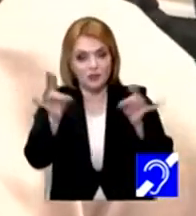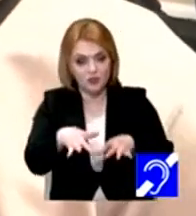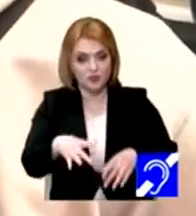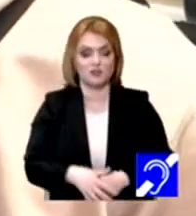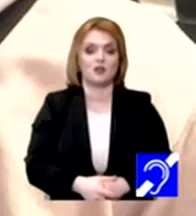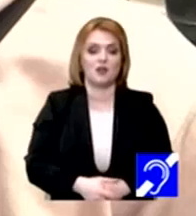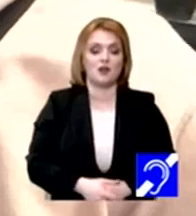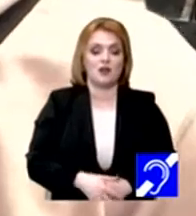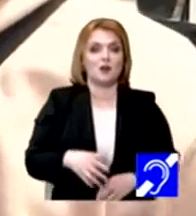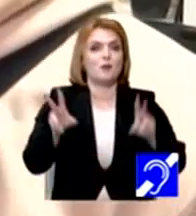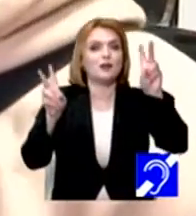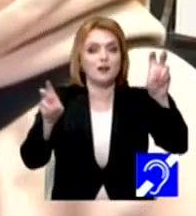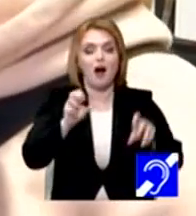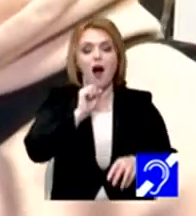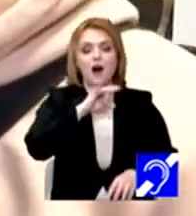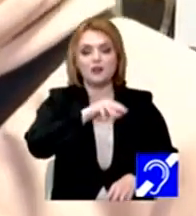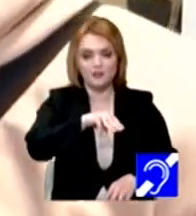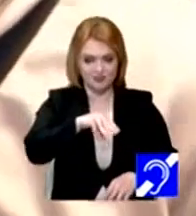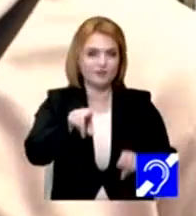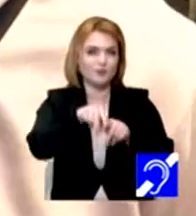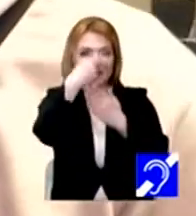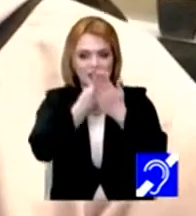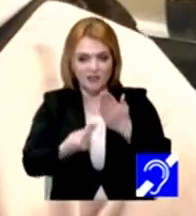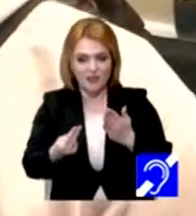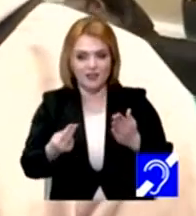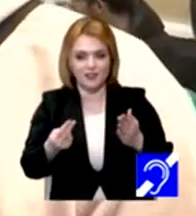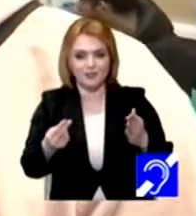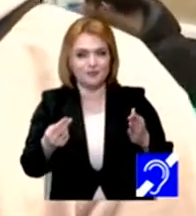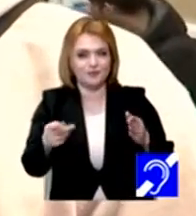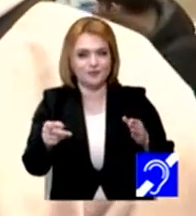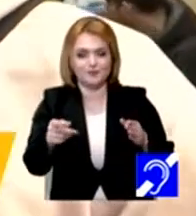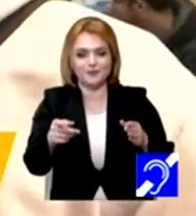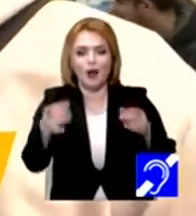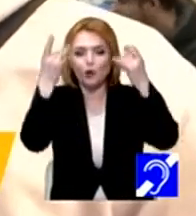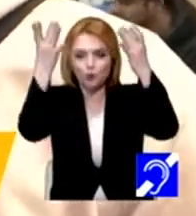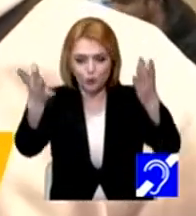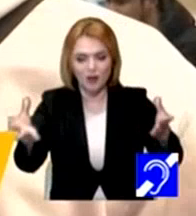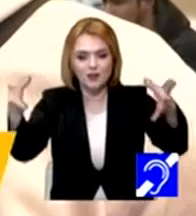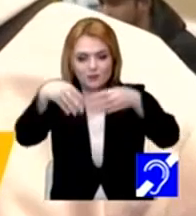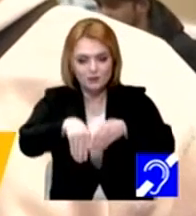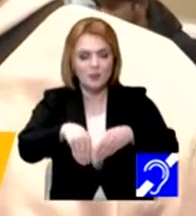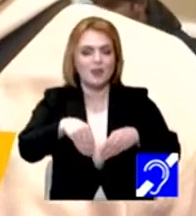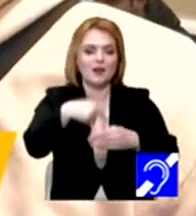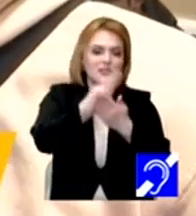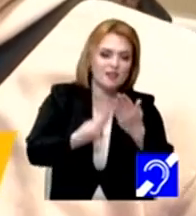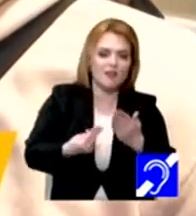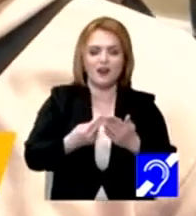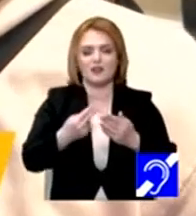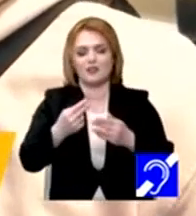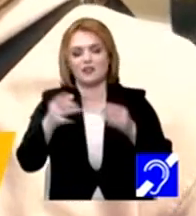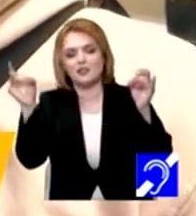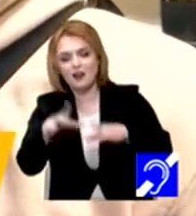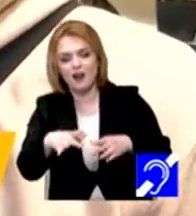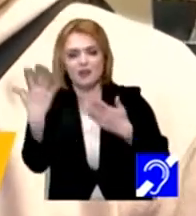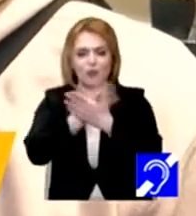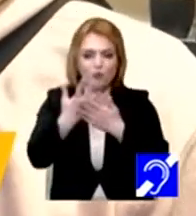cineva citea cărți, cineva stătea la o cafea și când s-a început războiul, ei